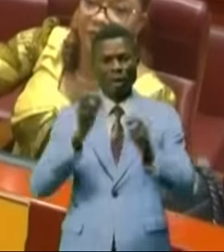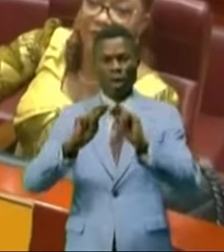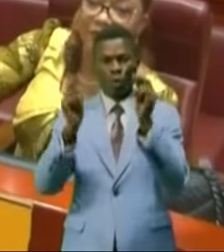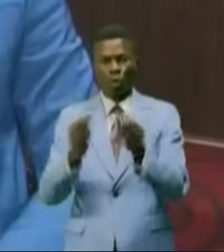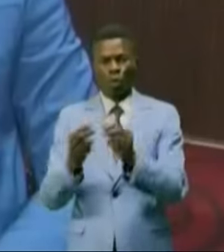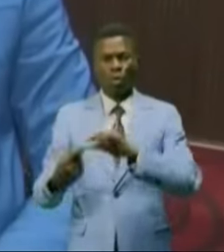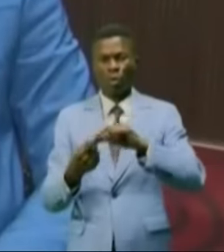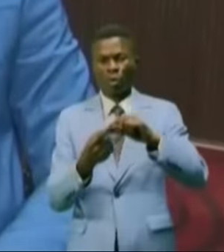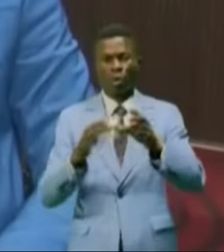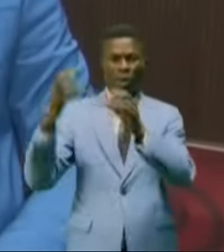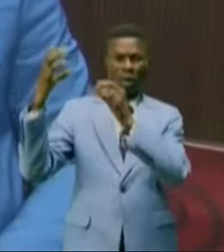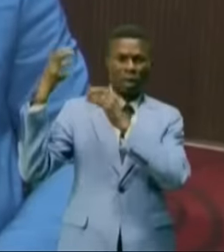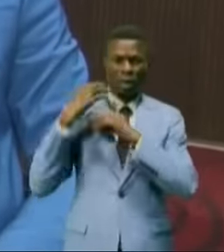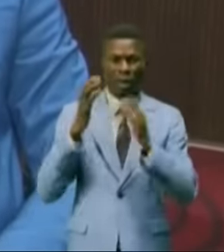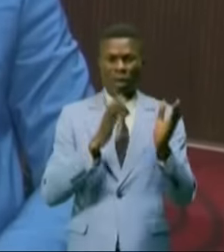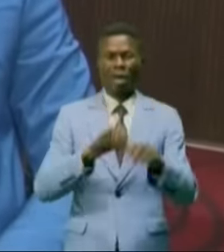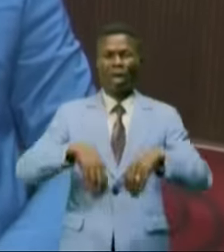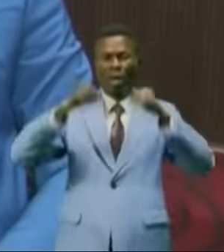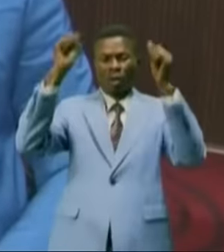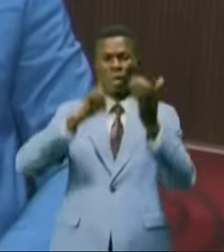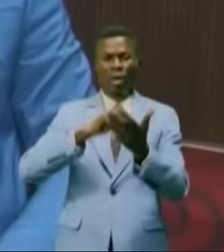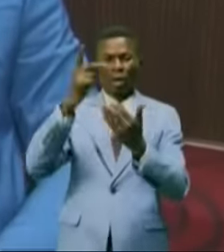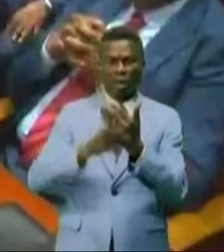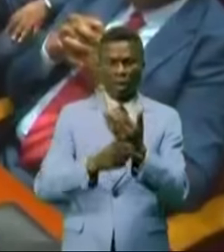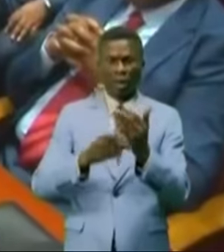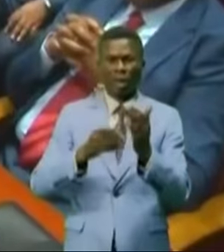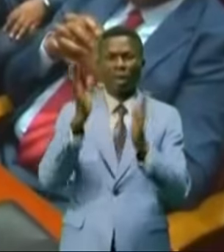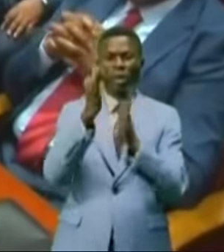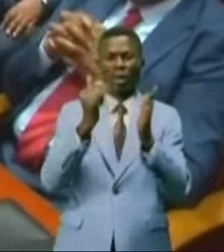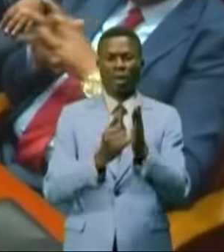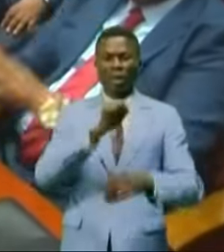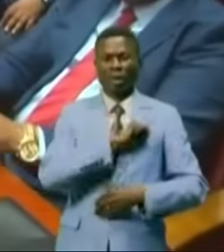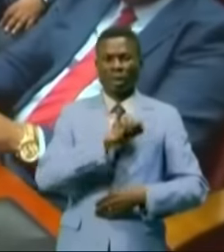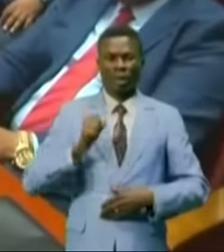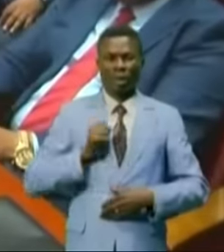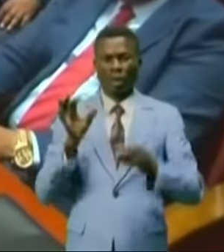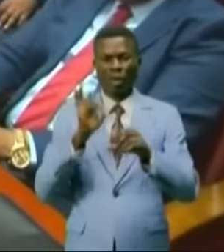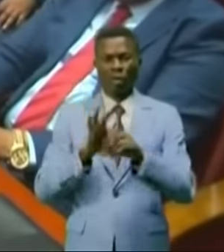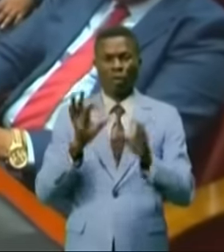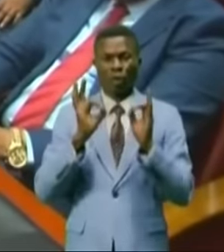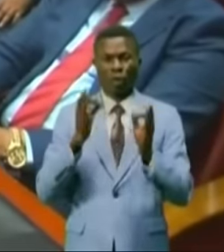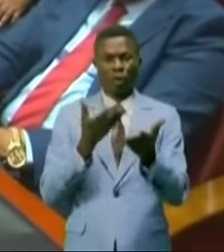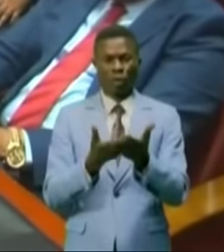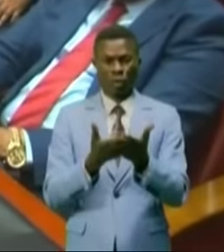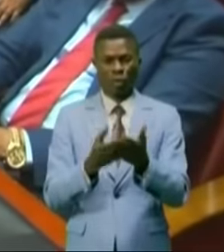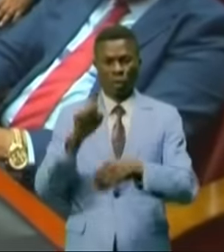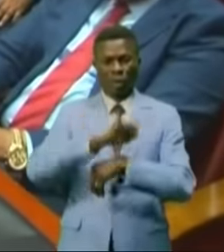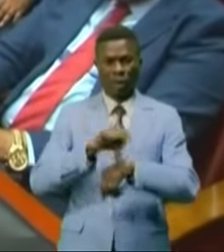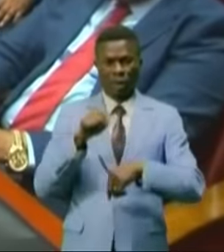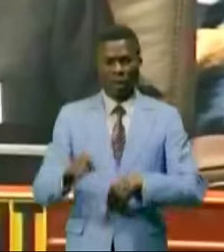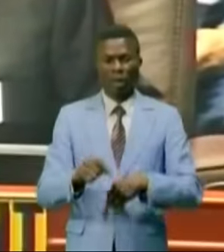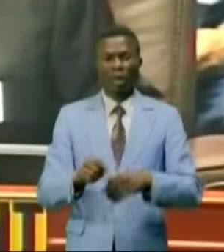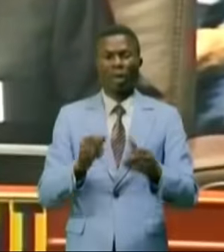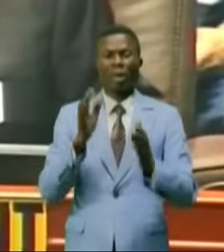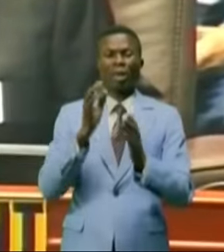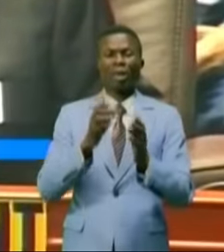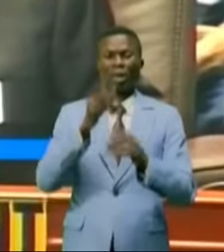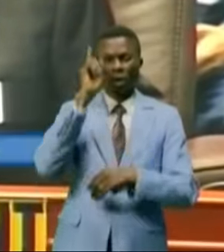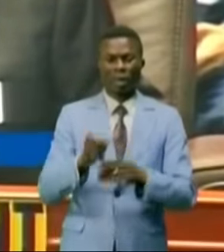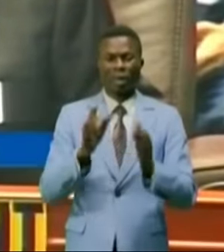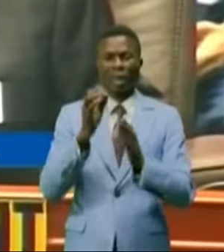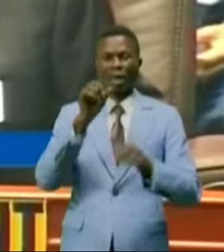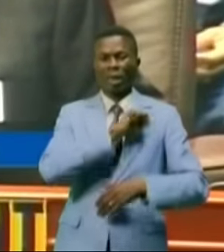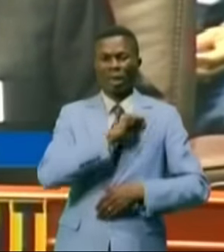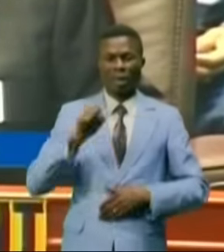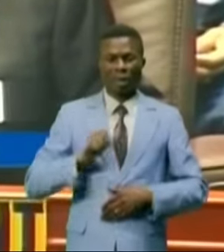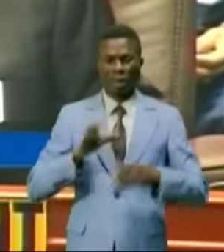spéciale chargée de la validation des pouvoirs des 16 sénateurs nouvellement élus. À ce jour, 100 sénateurs ont vu leur pouvoir